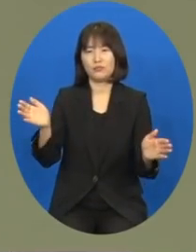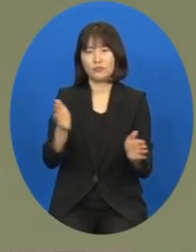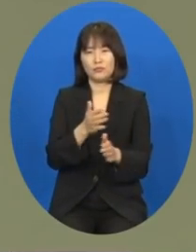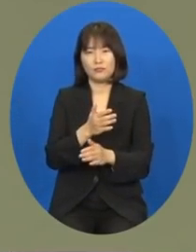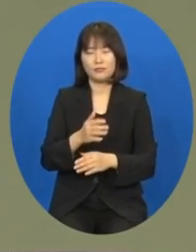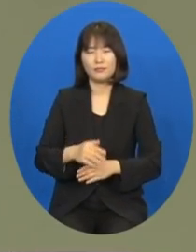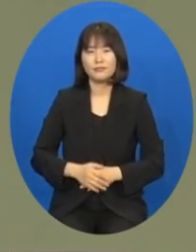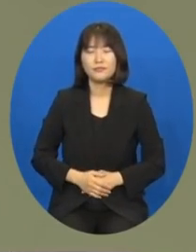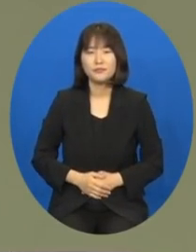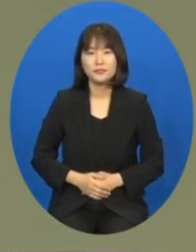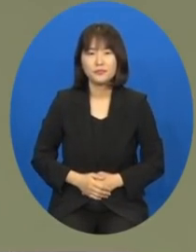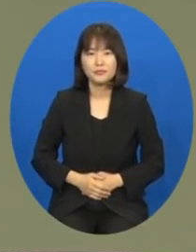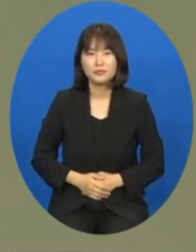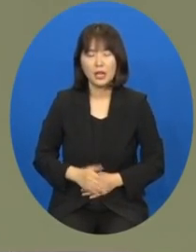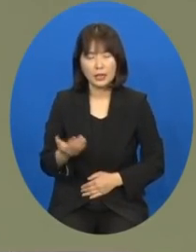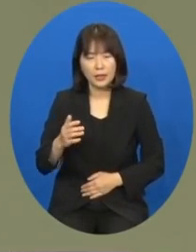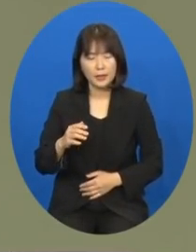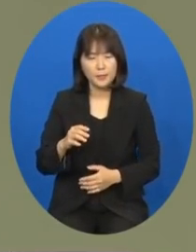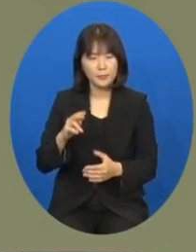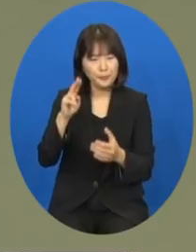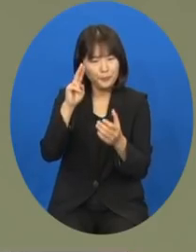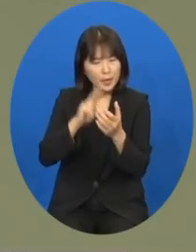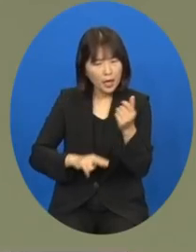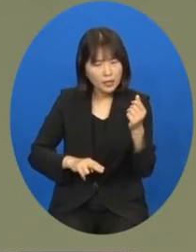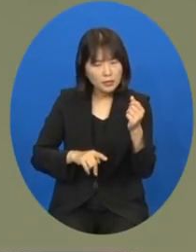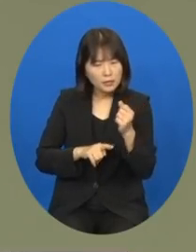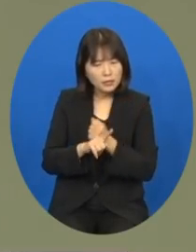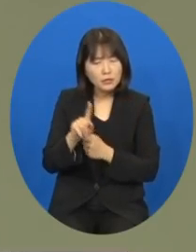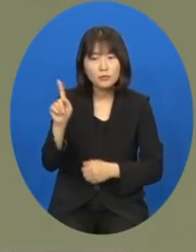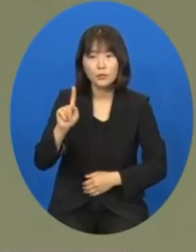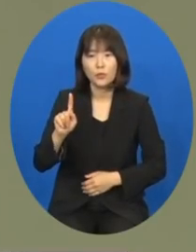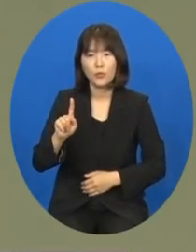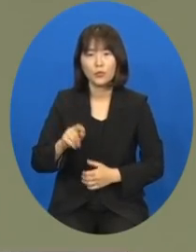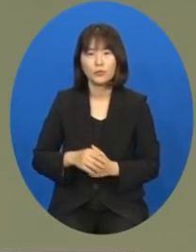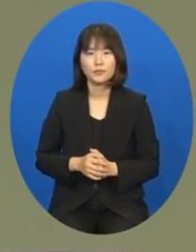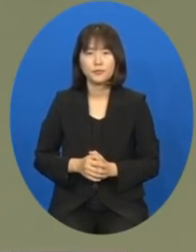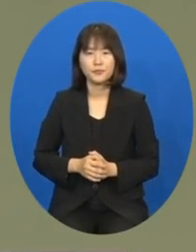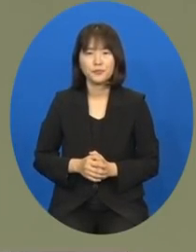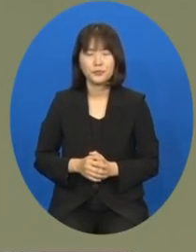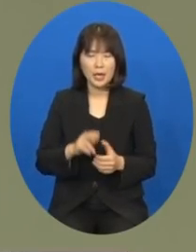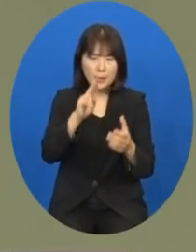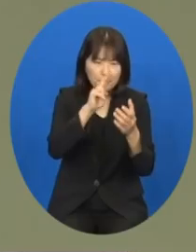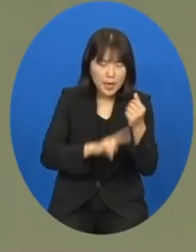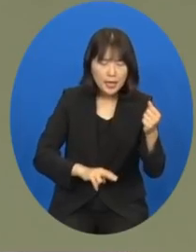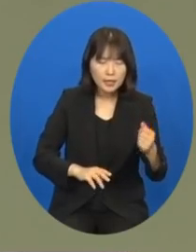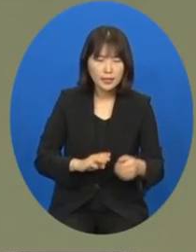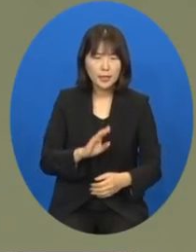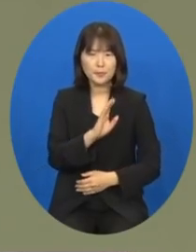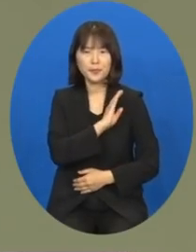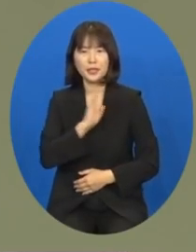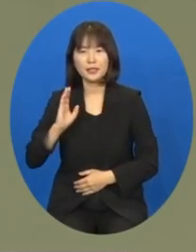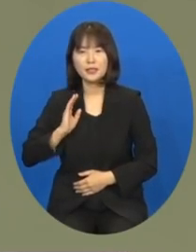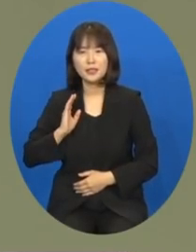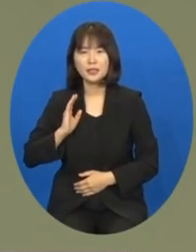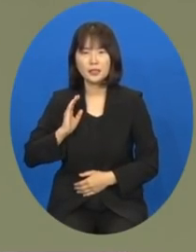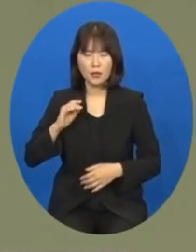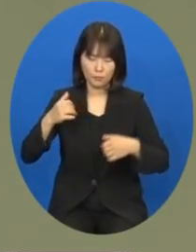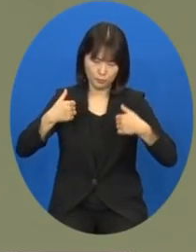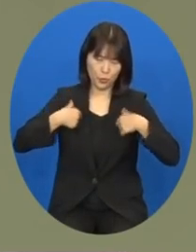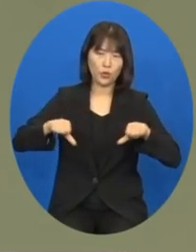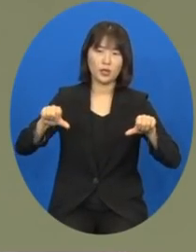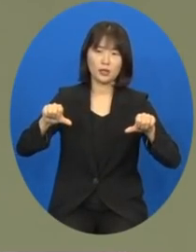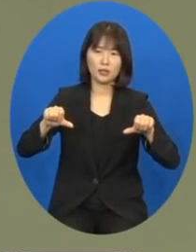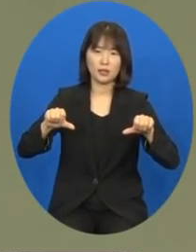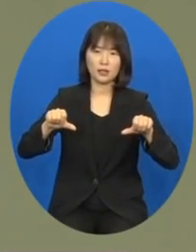이 넘기다 라는 말이에요 이런 의미가 있습니다 파일 다 배 지나다 포기하였다 그